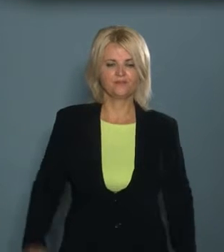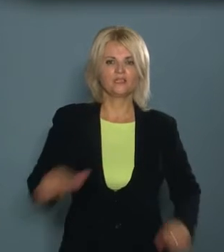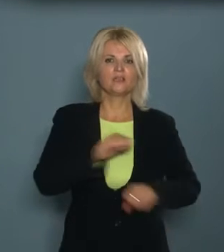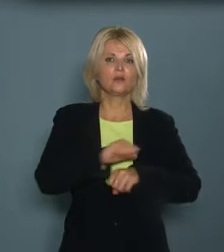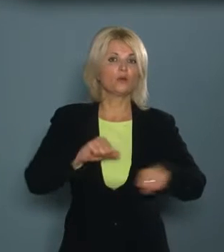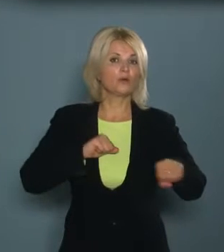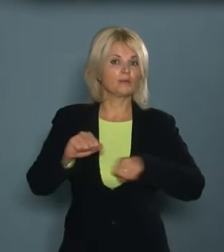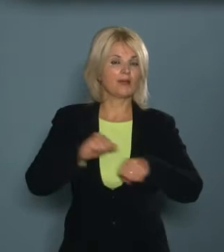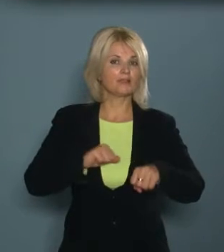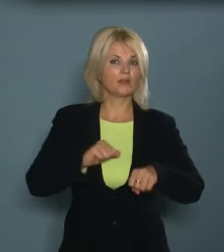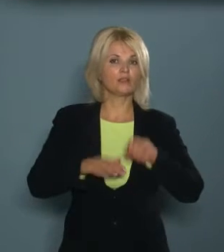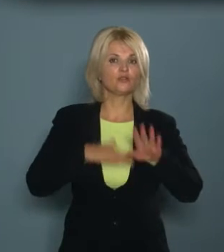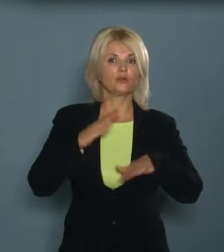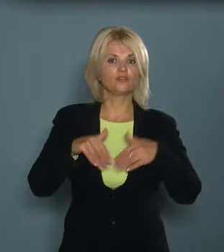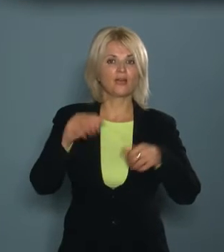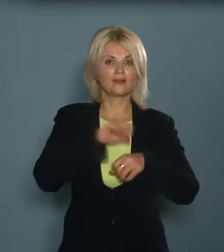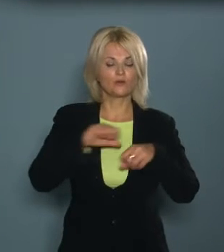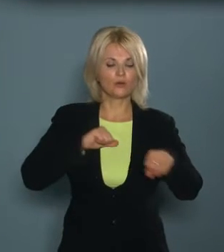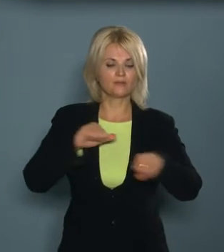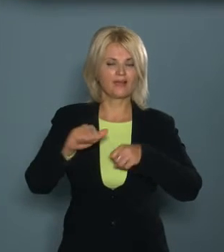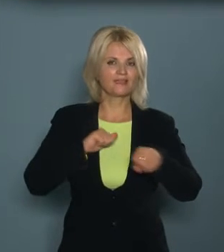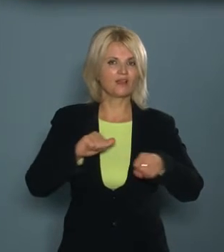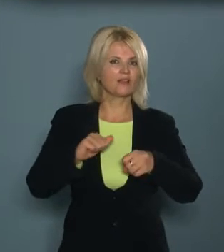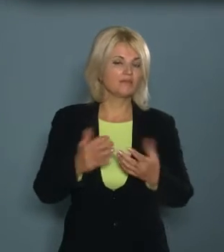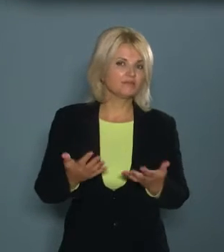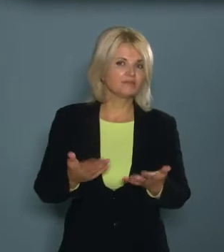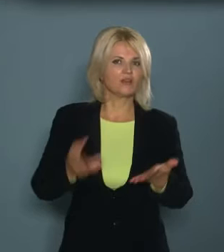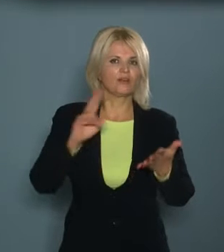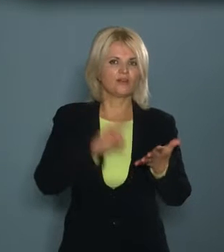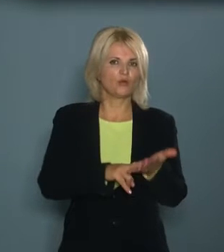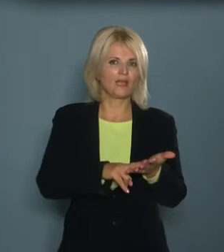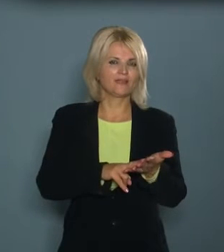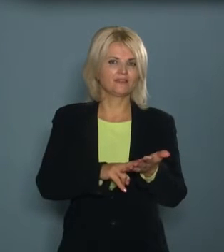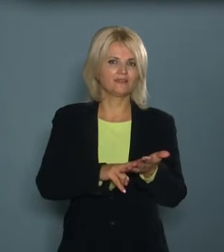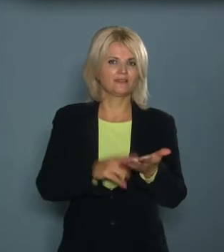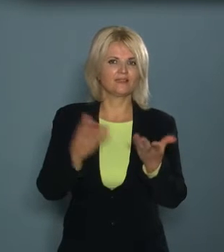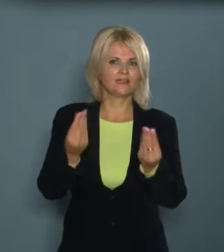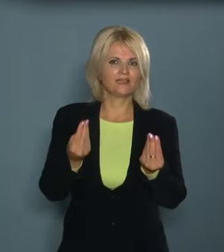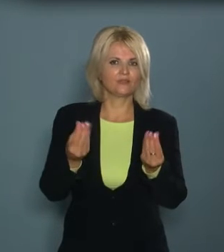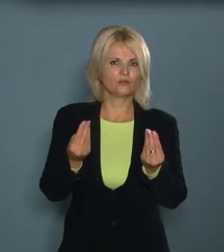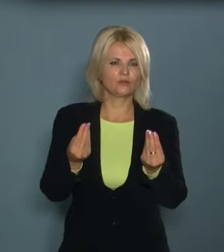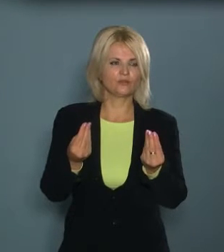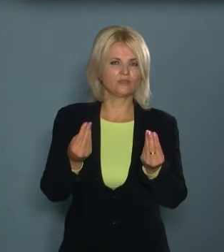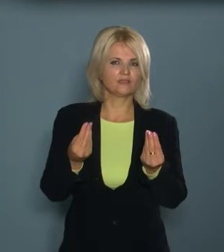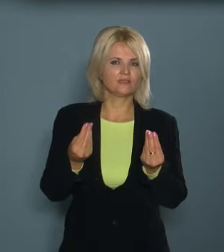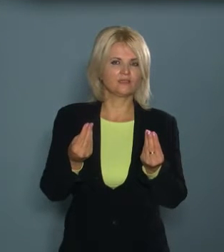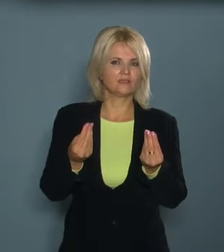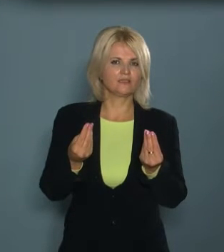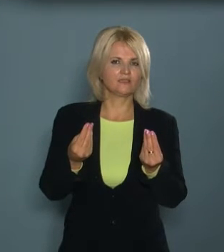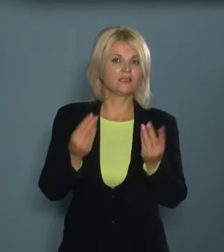önkormányzatnak, konkrétan a soroksári önkormányzatnak a jogi eszközökhöz milyen gyakran